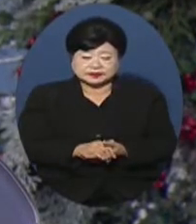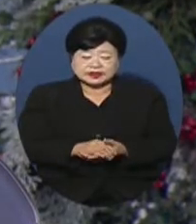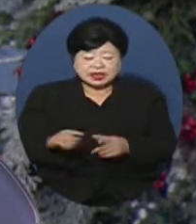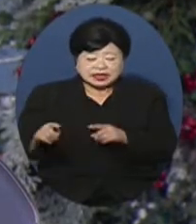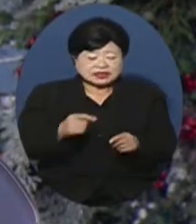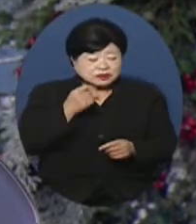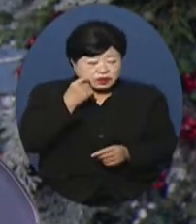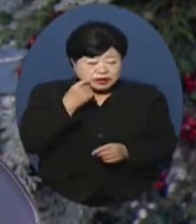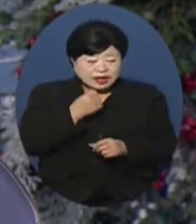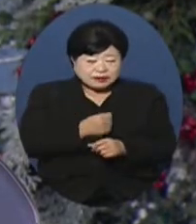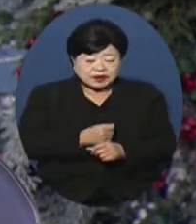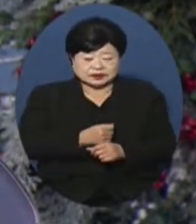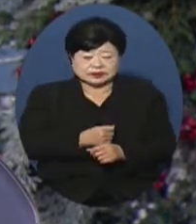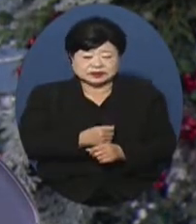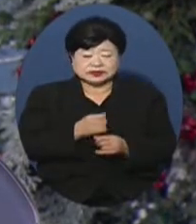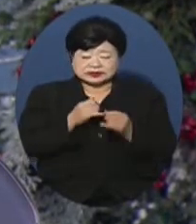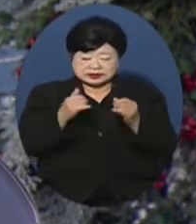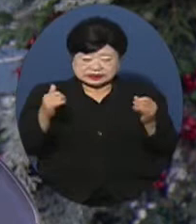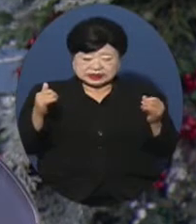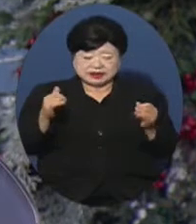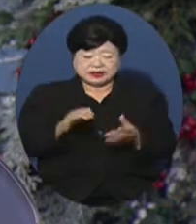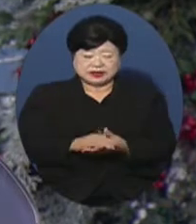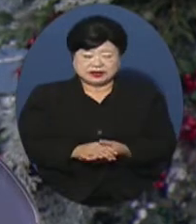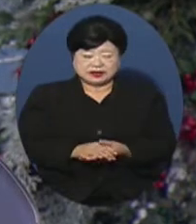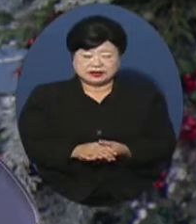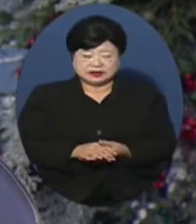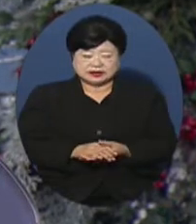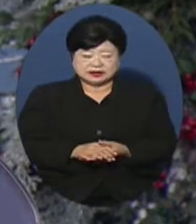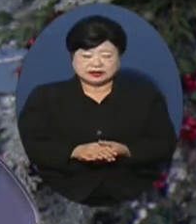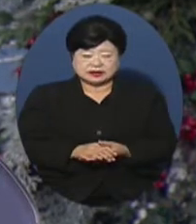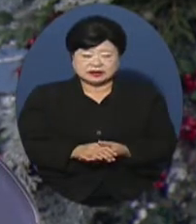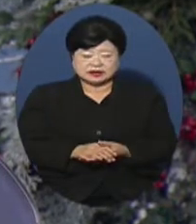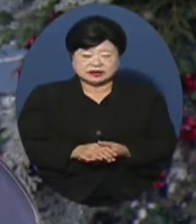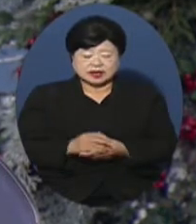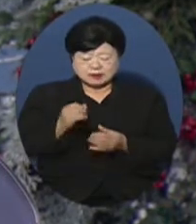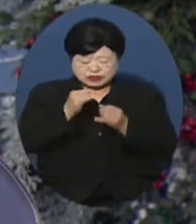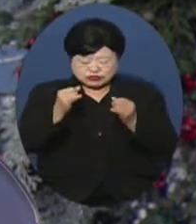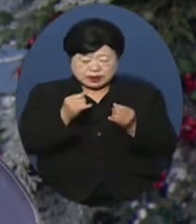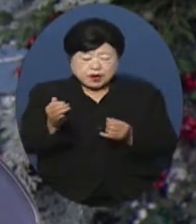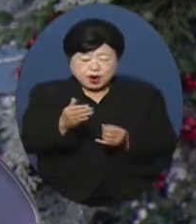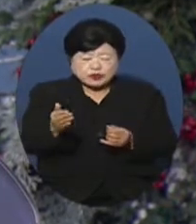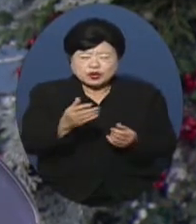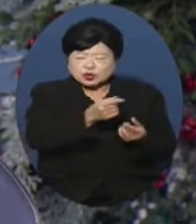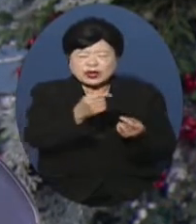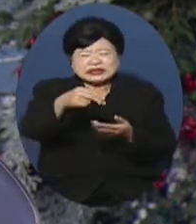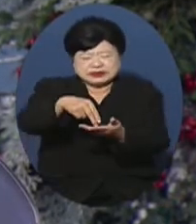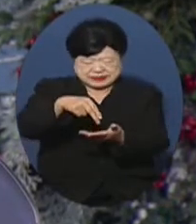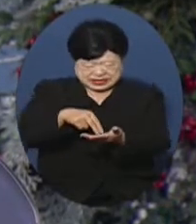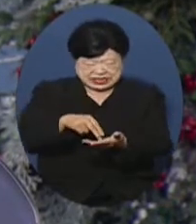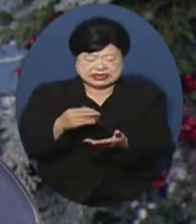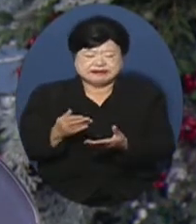알지 못하는 사람이 바로 이와 하다는 것입니다